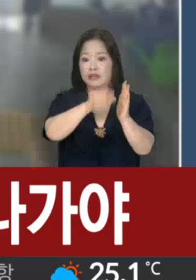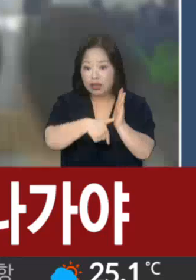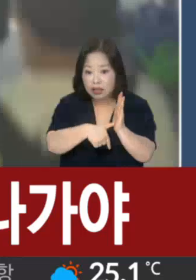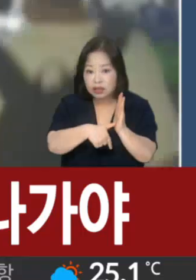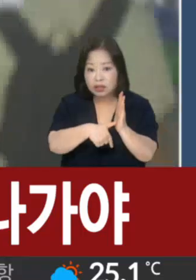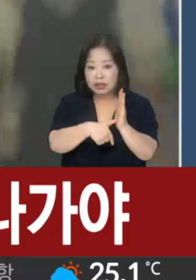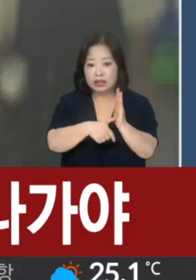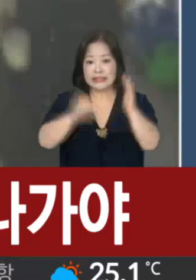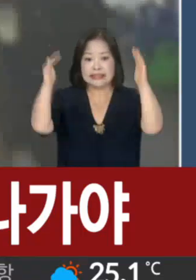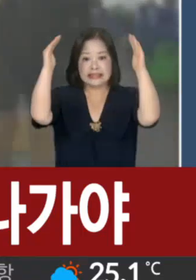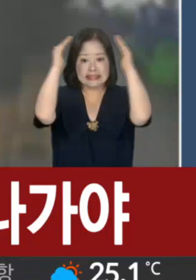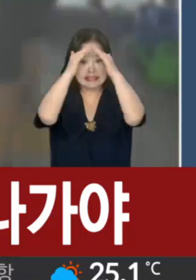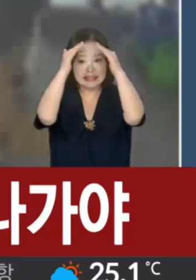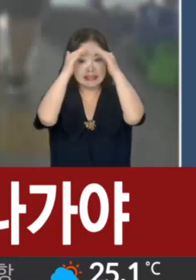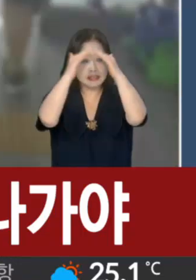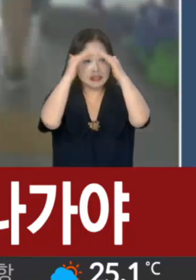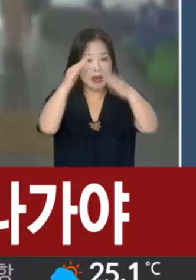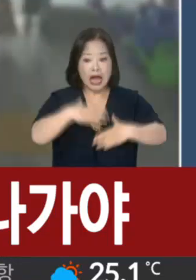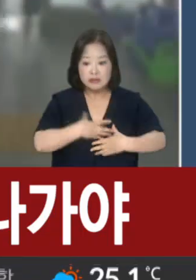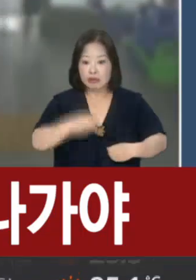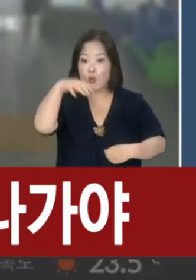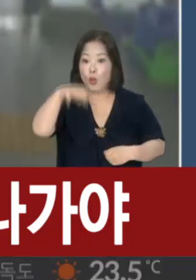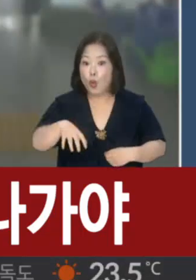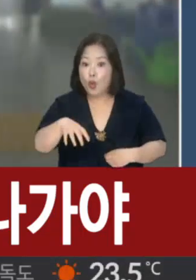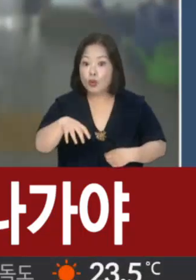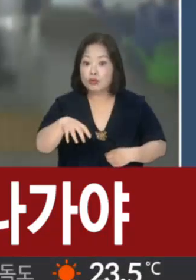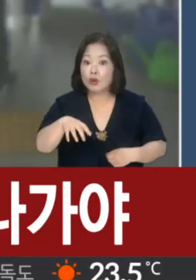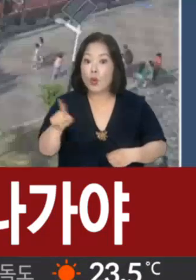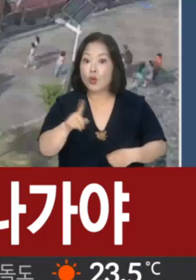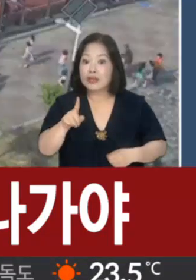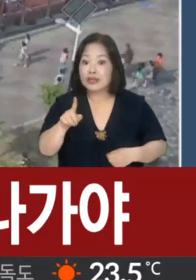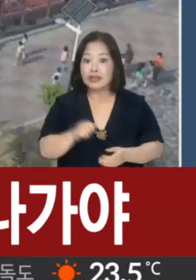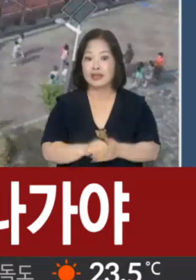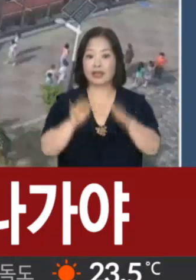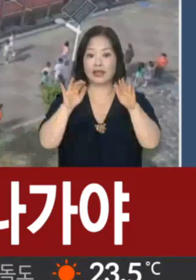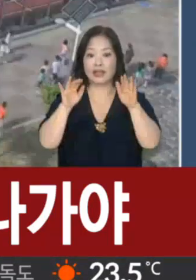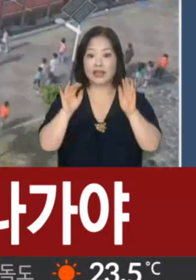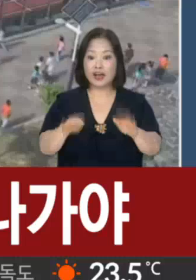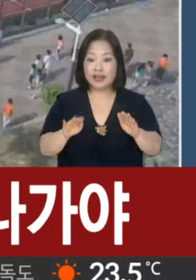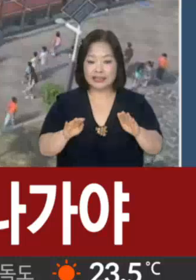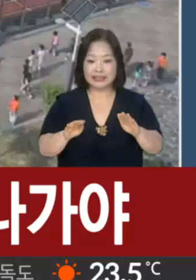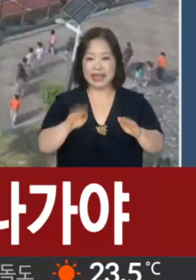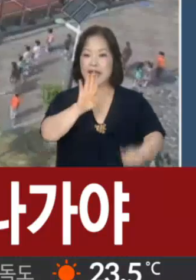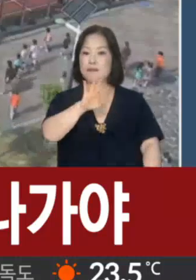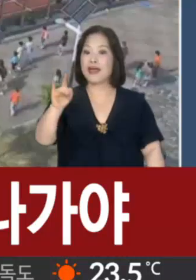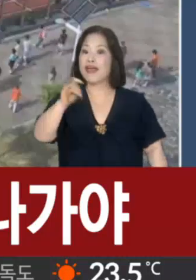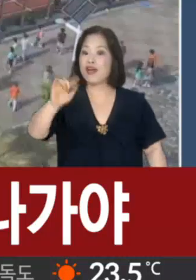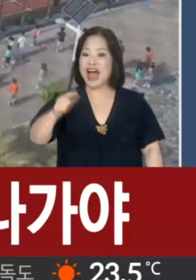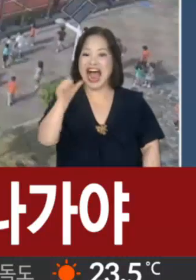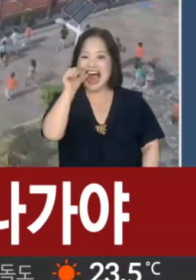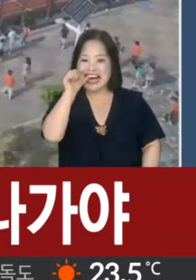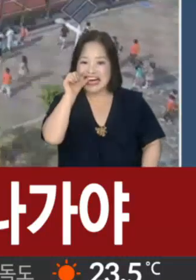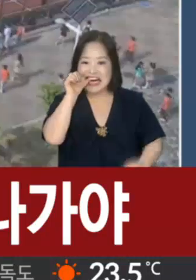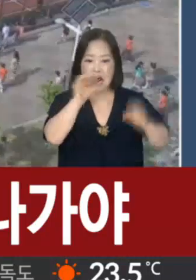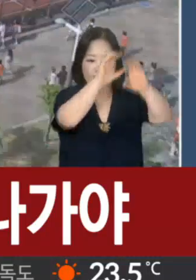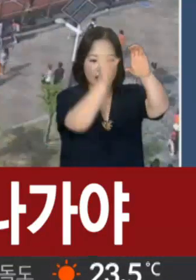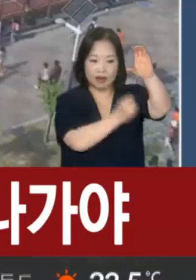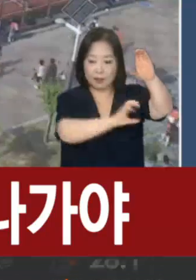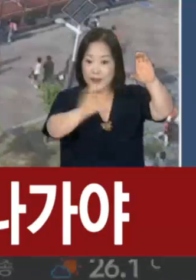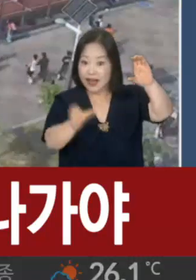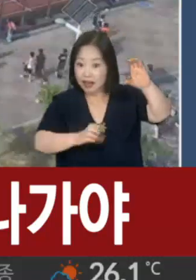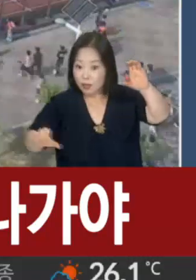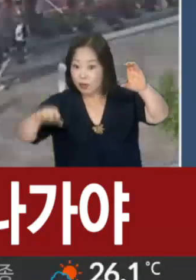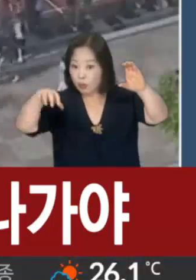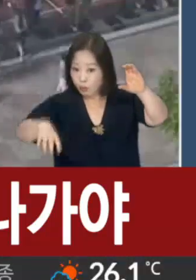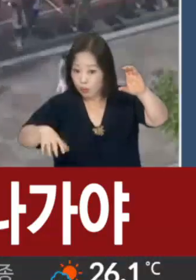이제 집안 내에서 안전한 장소를 찾으라고 한다면 이 코어 쪽 그러니까 이제 많은 배관이라든가 뭐 이런 것들이 좀 있는